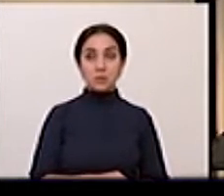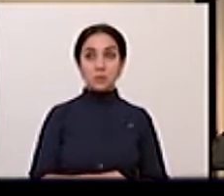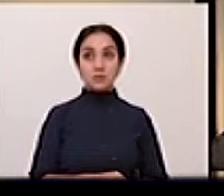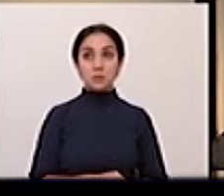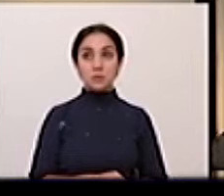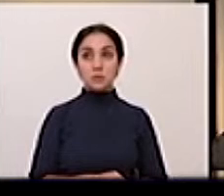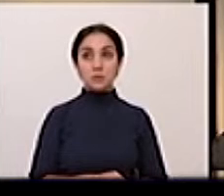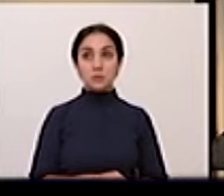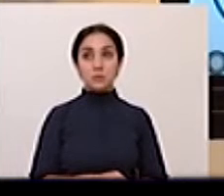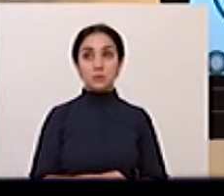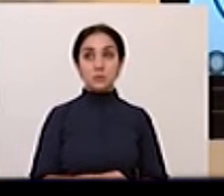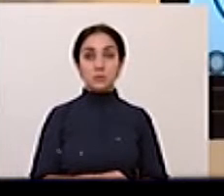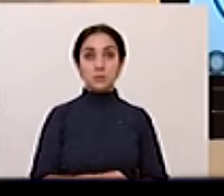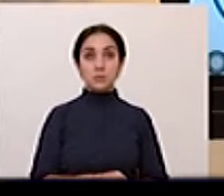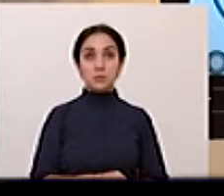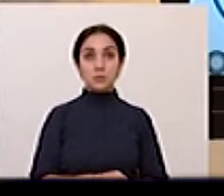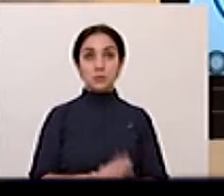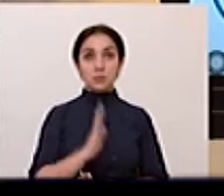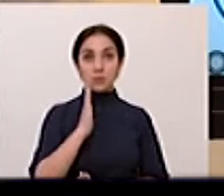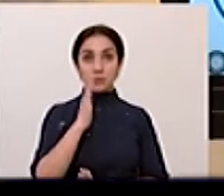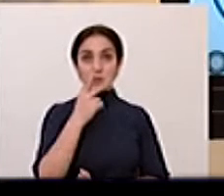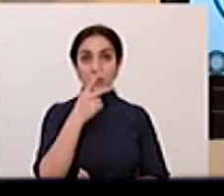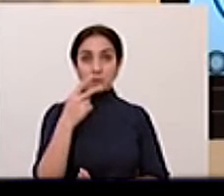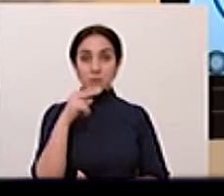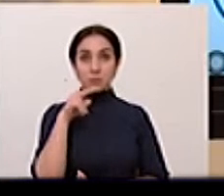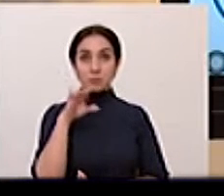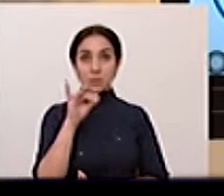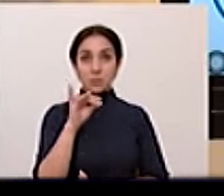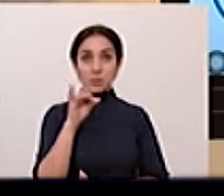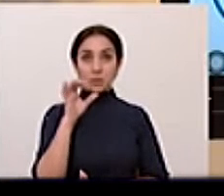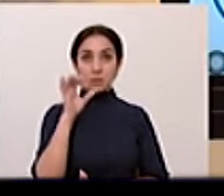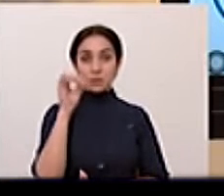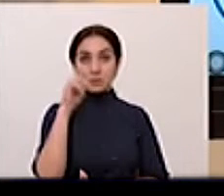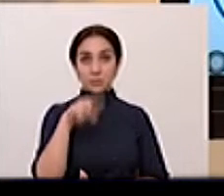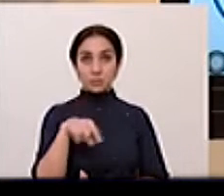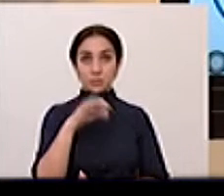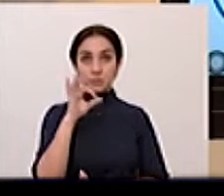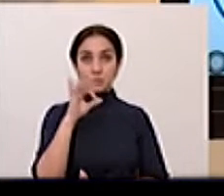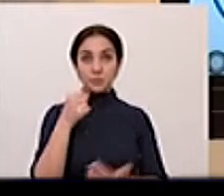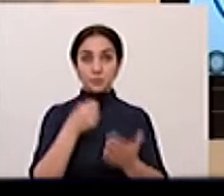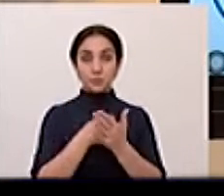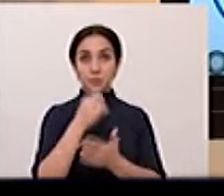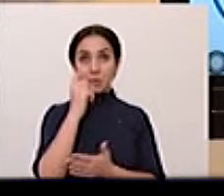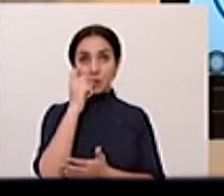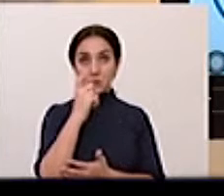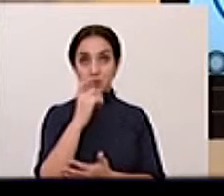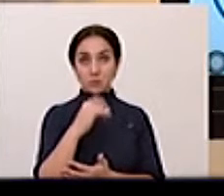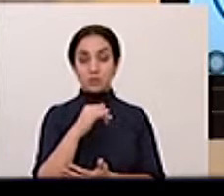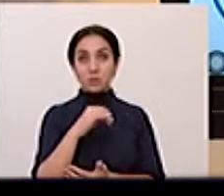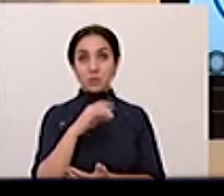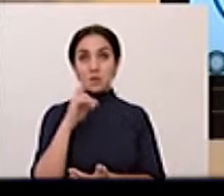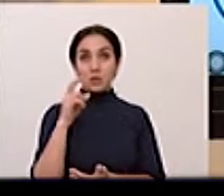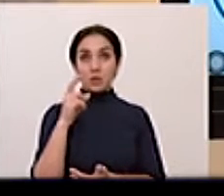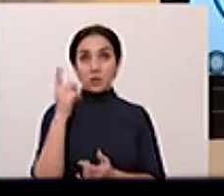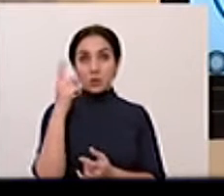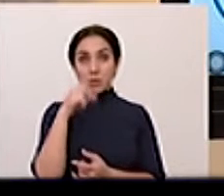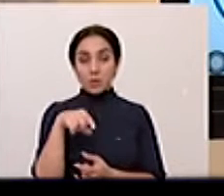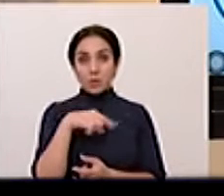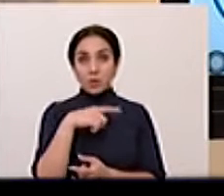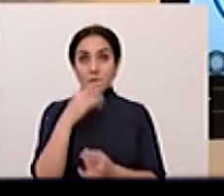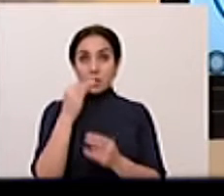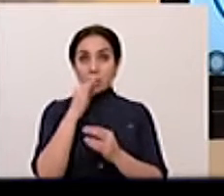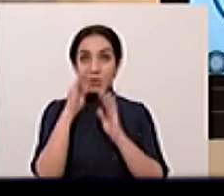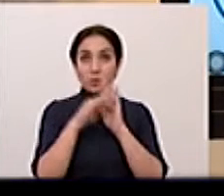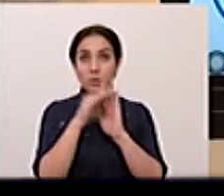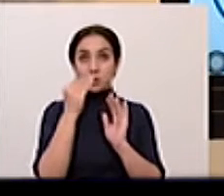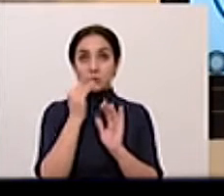yuqorida keltirilgan V teng P integral 0 dan h gacha integral ostidagi